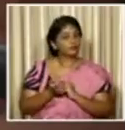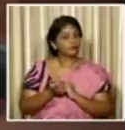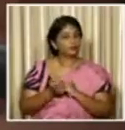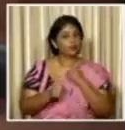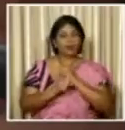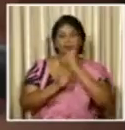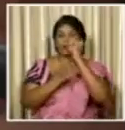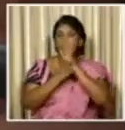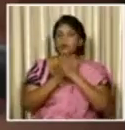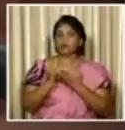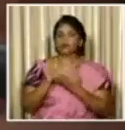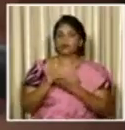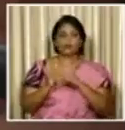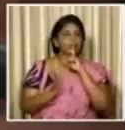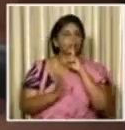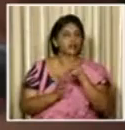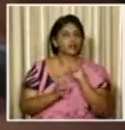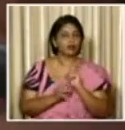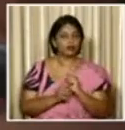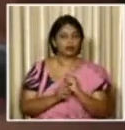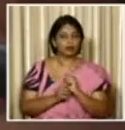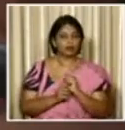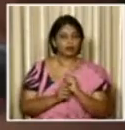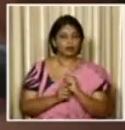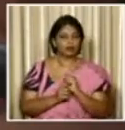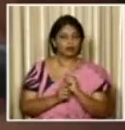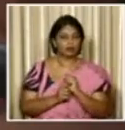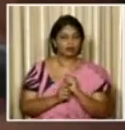ආණ්ඩුක්‍රම වස්සය පැහැදිලිව සඳහන් කරන මොකද